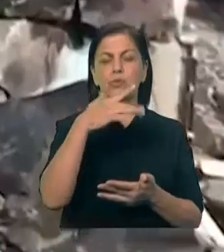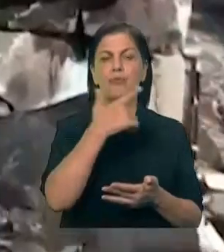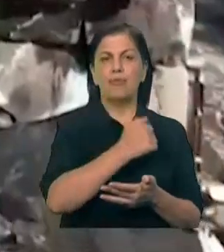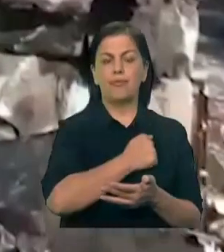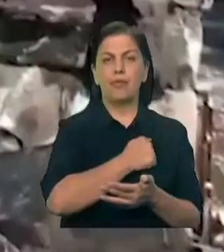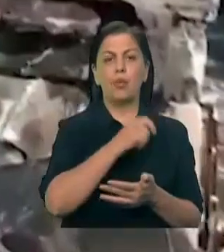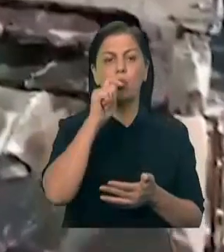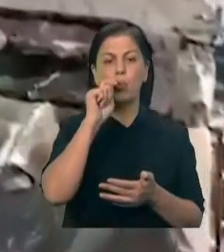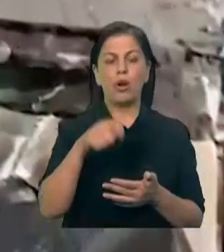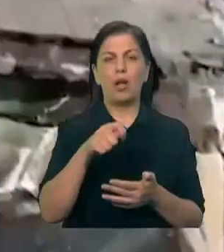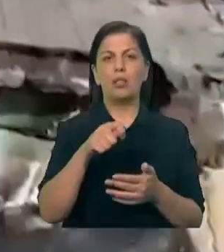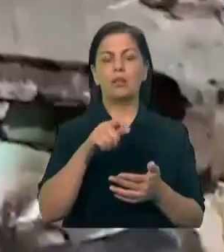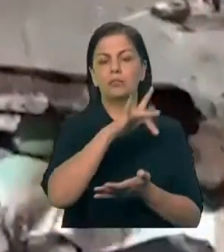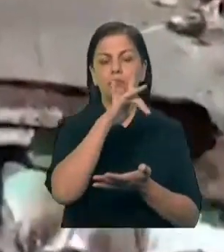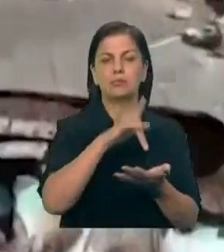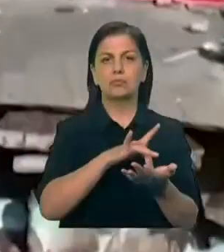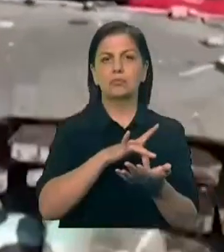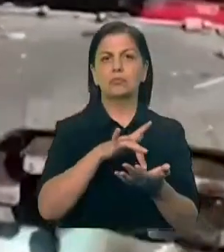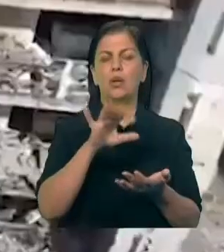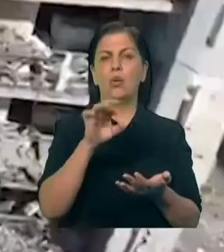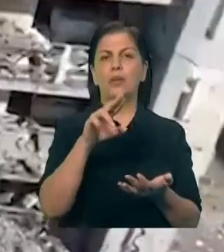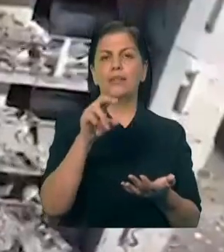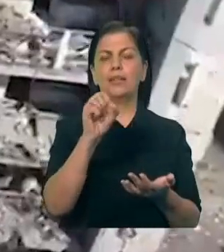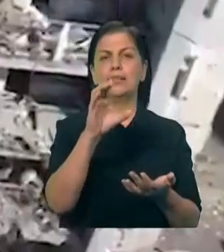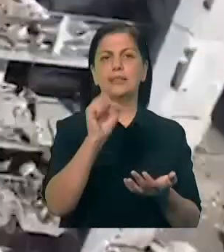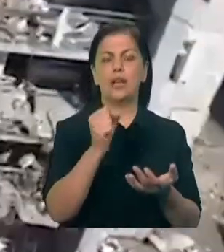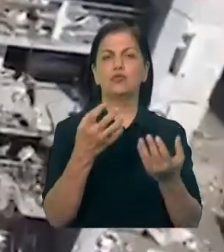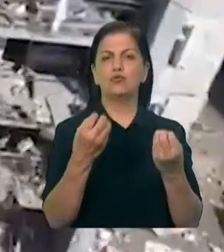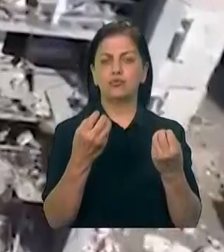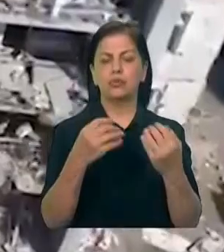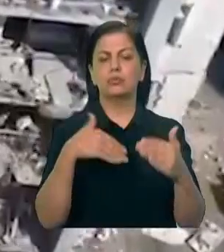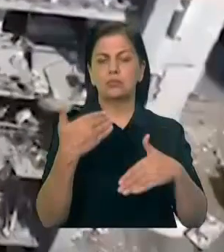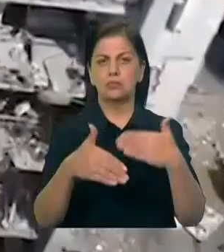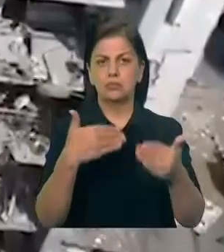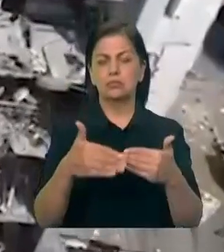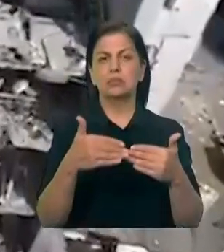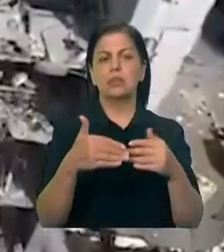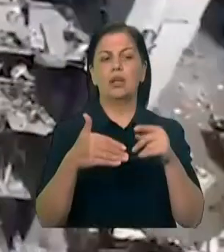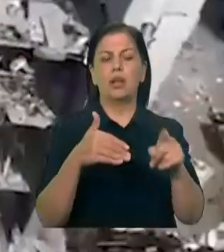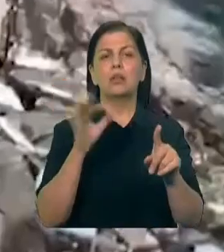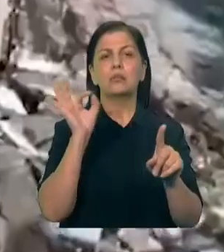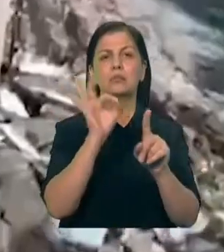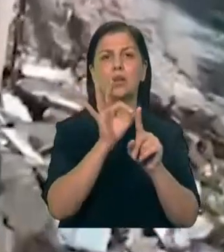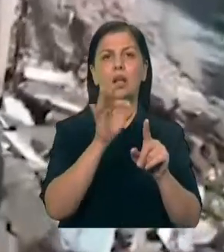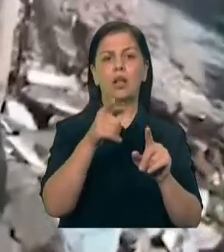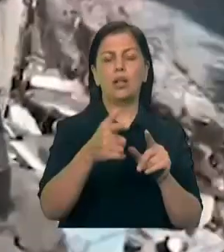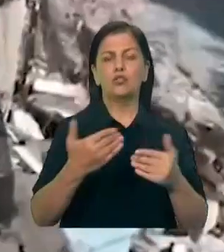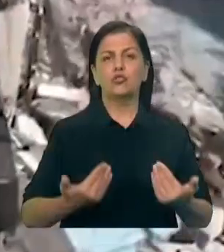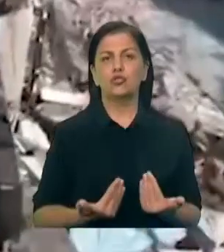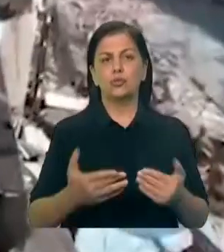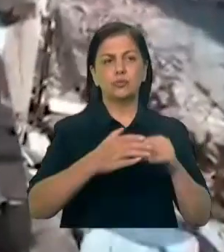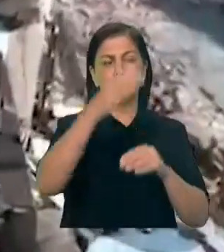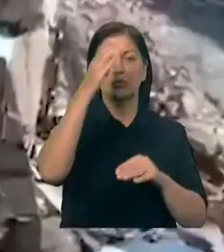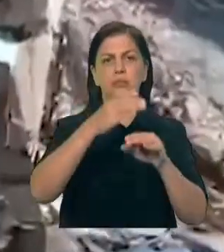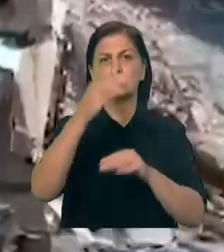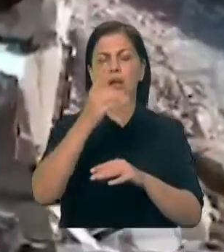qüvvələri Ukraynanın liman şəhəri Odessa'da da hücumlarını davam etdirir. Lisiçanskdan fərqli olaraq burada onların hədəfi yaşayış binaları olub. Raket